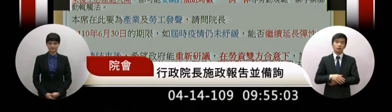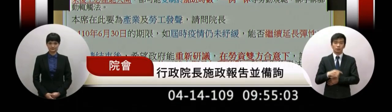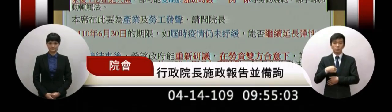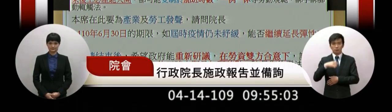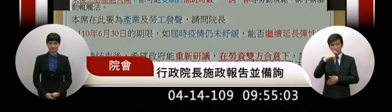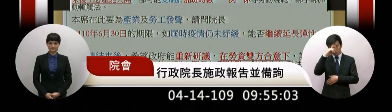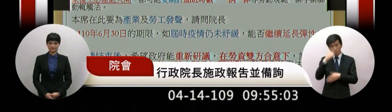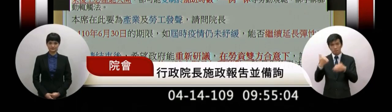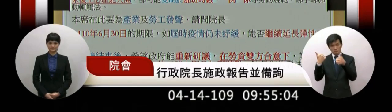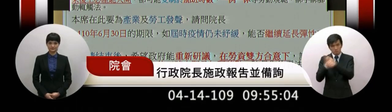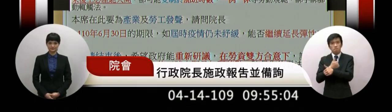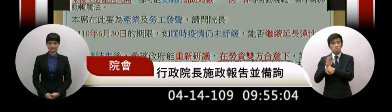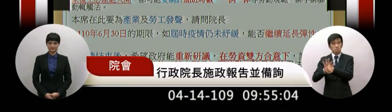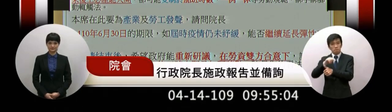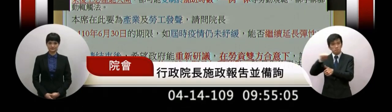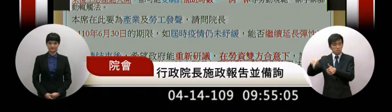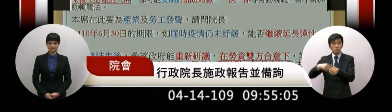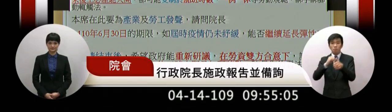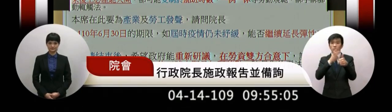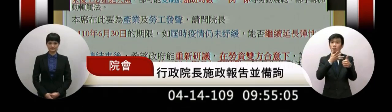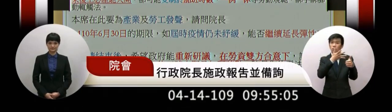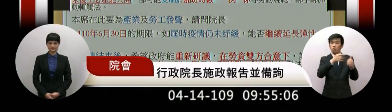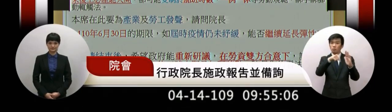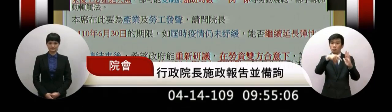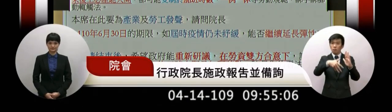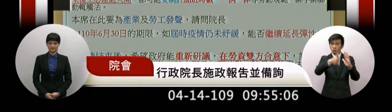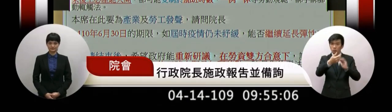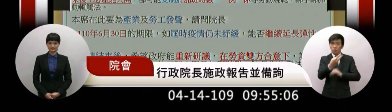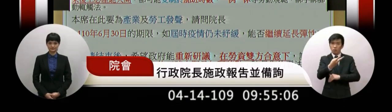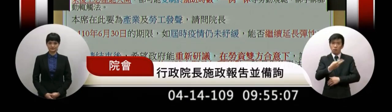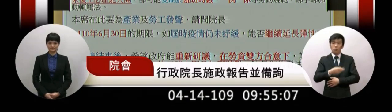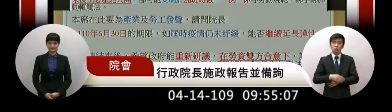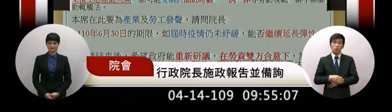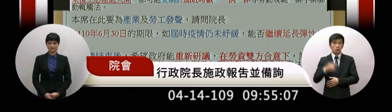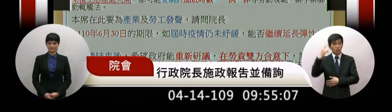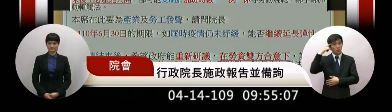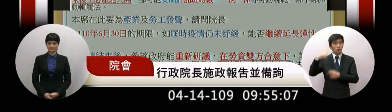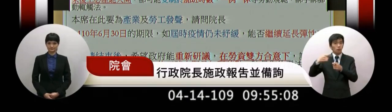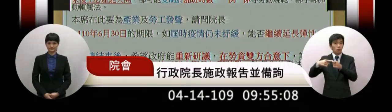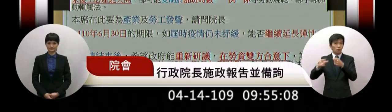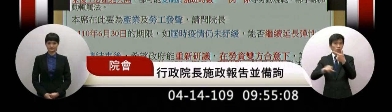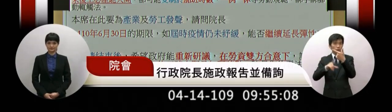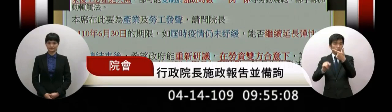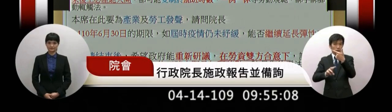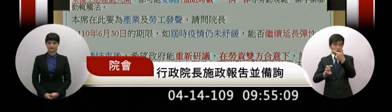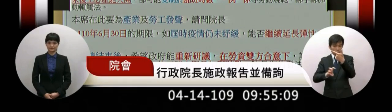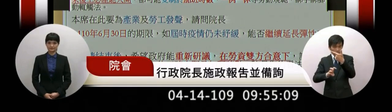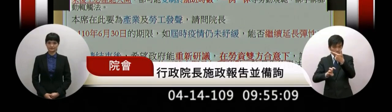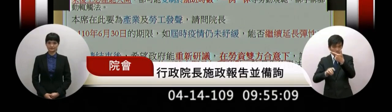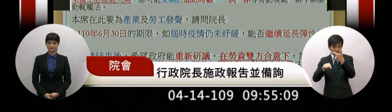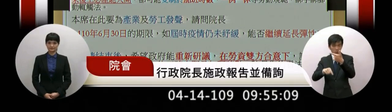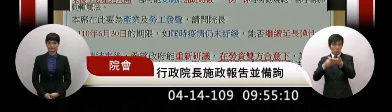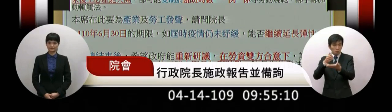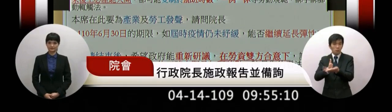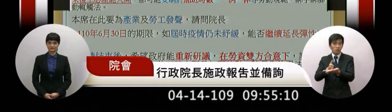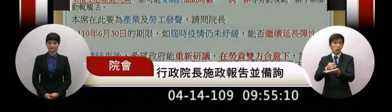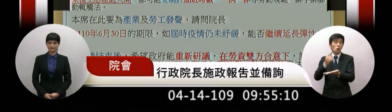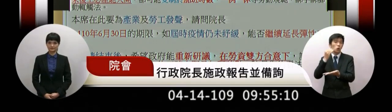产业跟劳工发声，请问院长两个问题：明年6月30号的期限，如